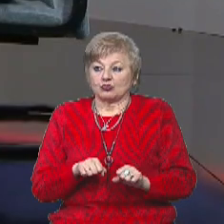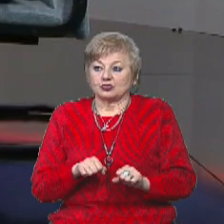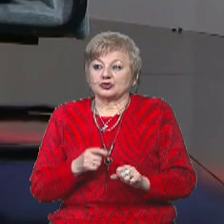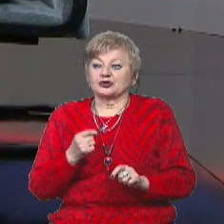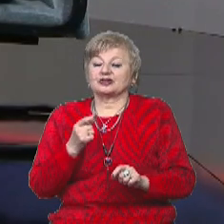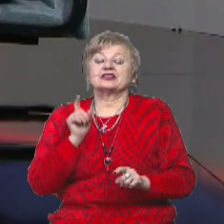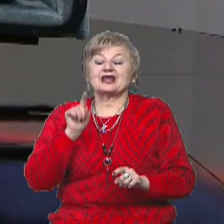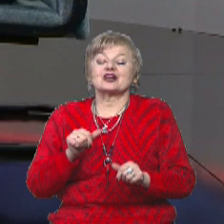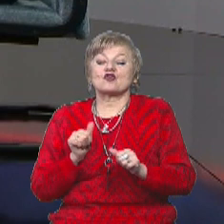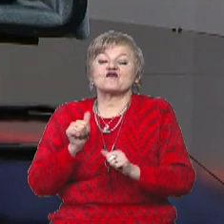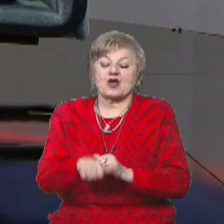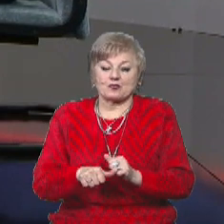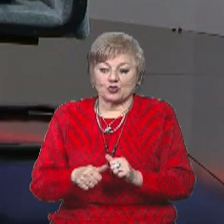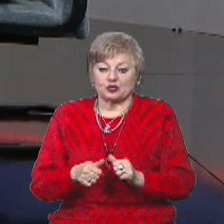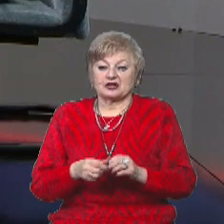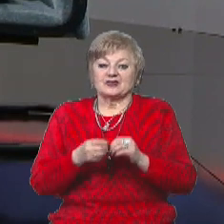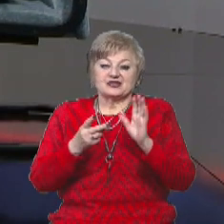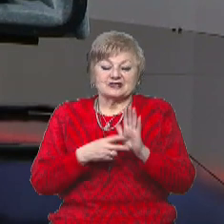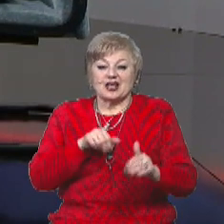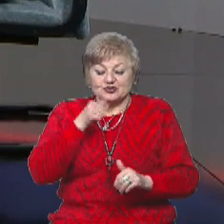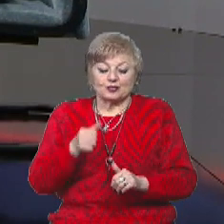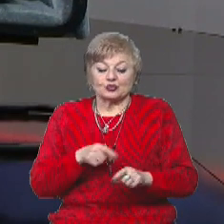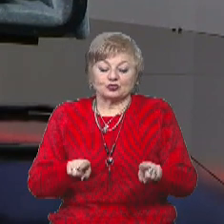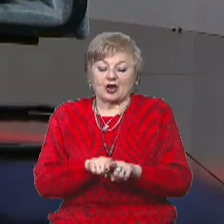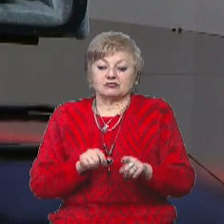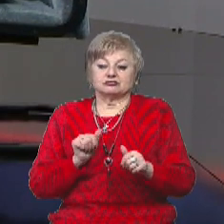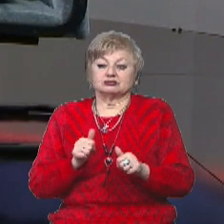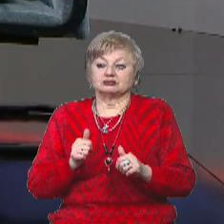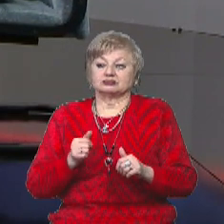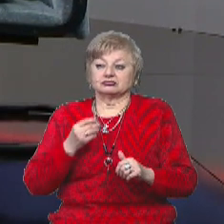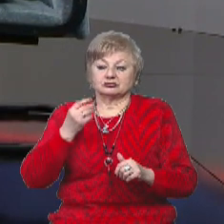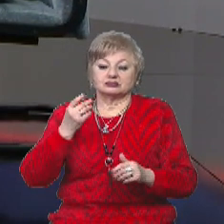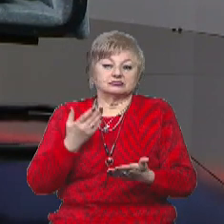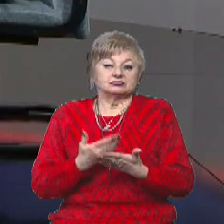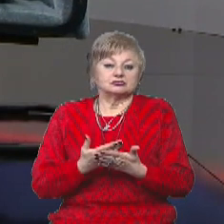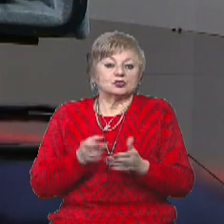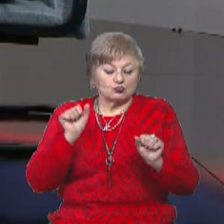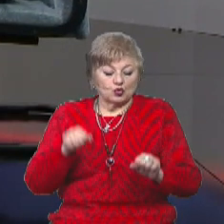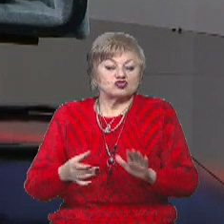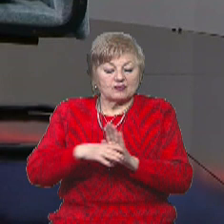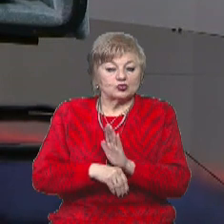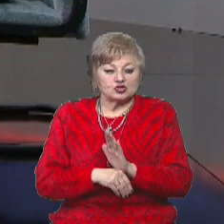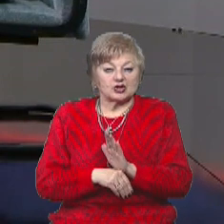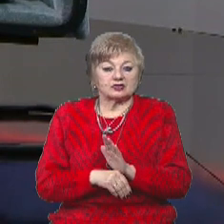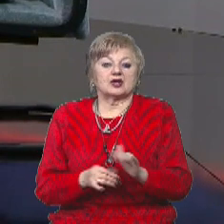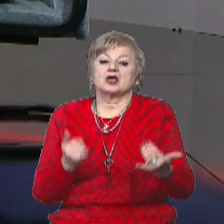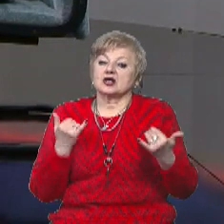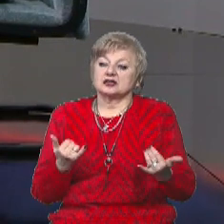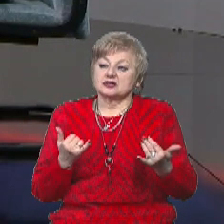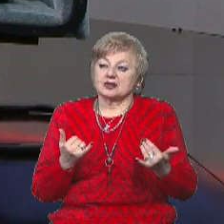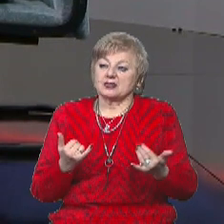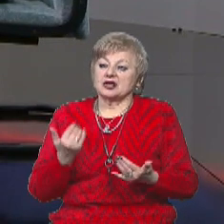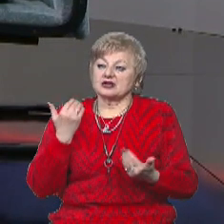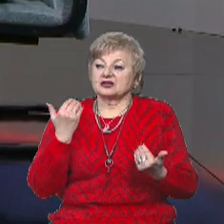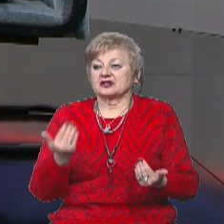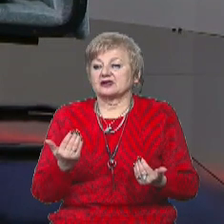випередив трошки. Він випередив в 17-му, точно випередив. Тепер треба подивитися, наскільки він і наскільки можна впровадити. Ну і тепер... На